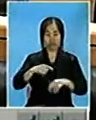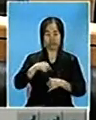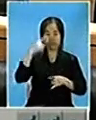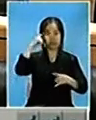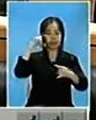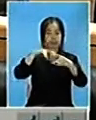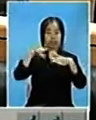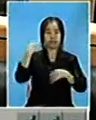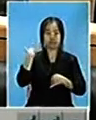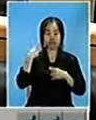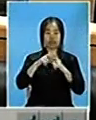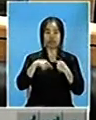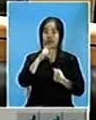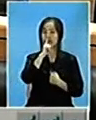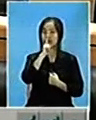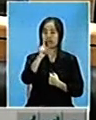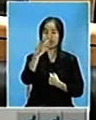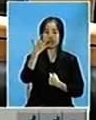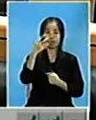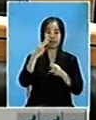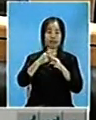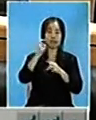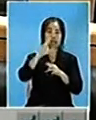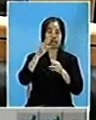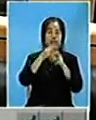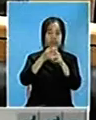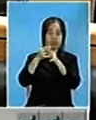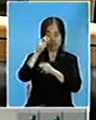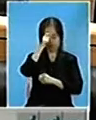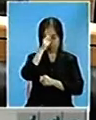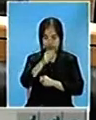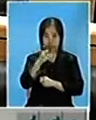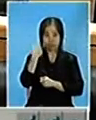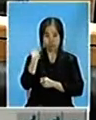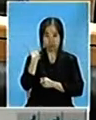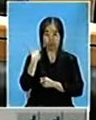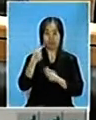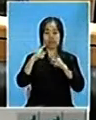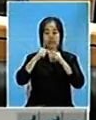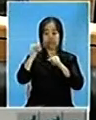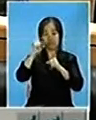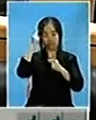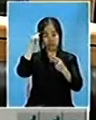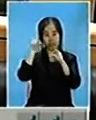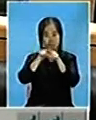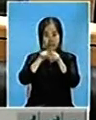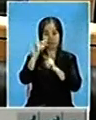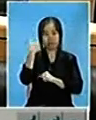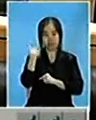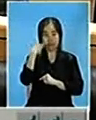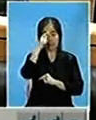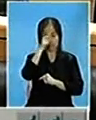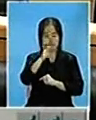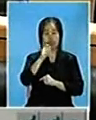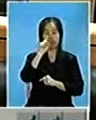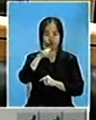แต่ผมไม่วิพากษ์วิจารณ์จนในท่านเสียหายนะครับเพราะเคารพในดุลพินิจซึ่งกันและกันและบางเรื่องผมก็เห็นด้วยถ้าเราไม่เคารพกันอย่างนี้มันก็อยู่ไม่